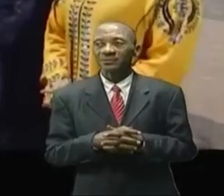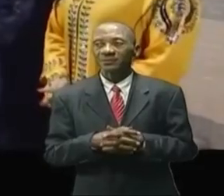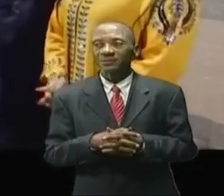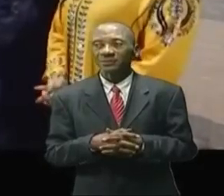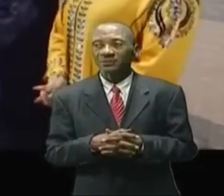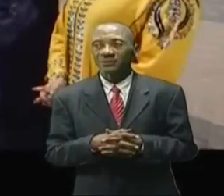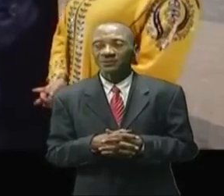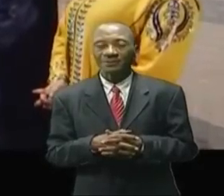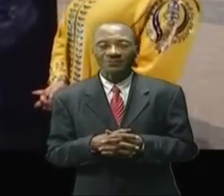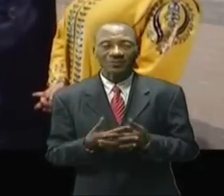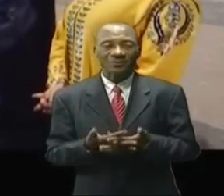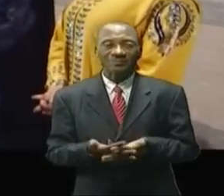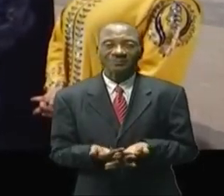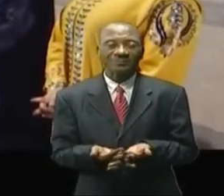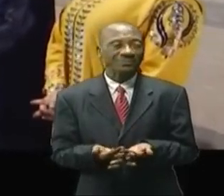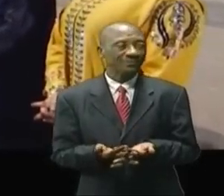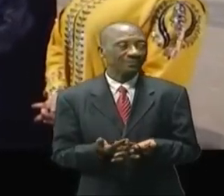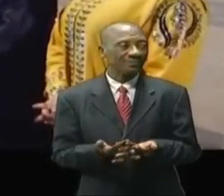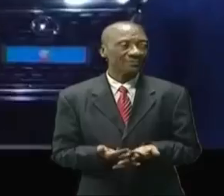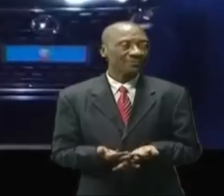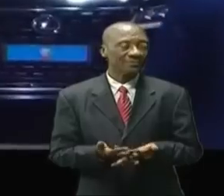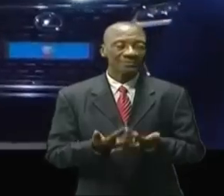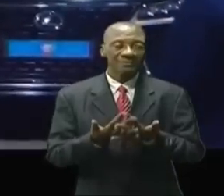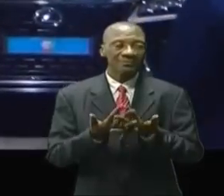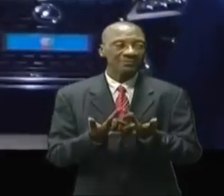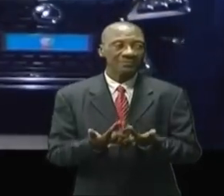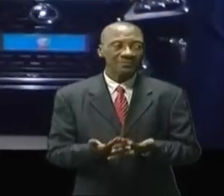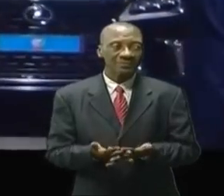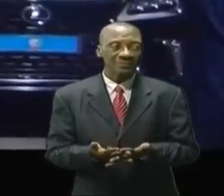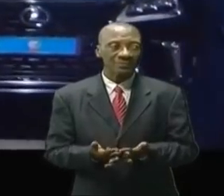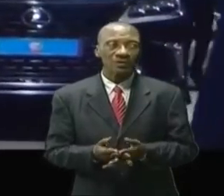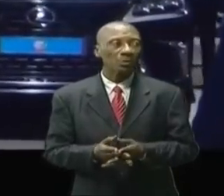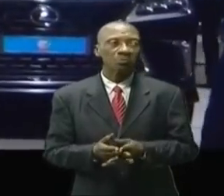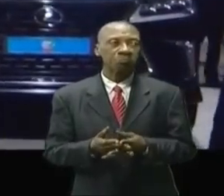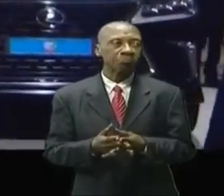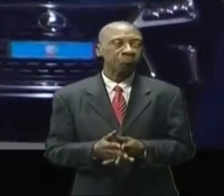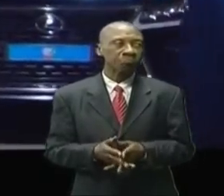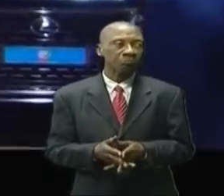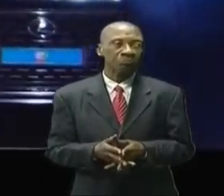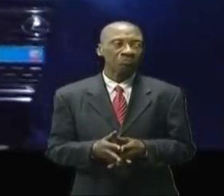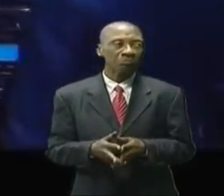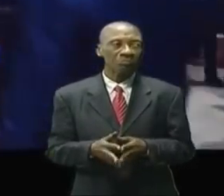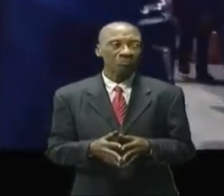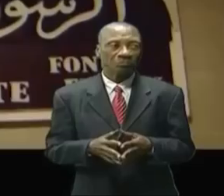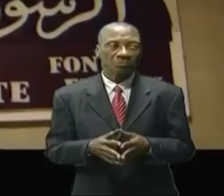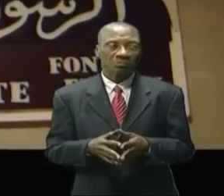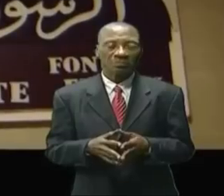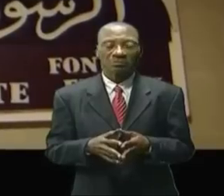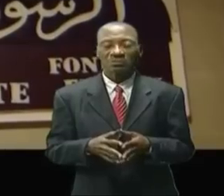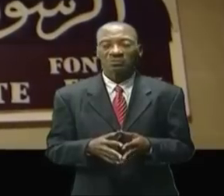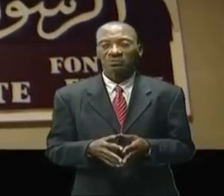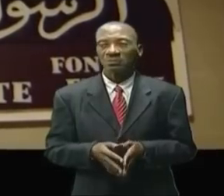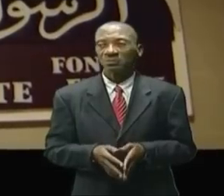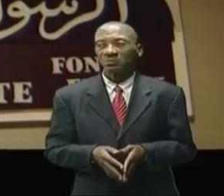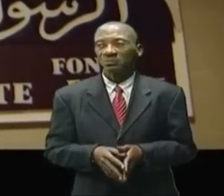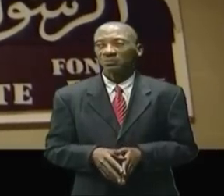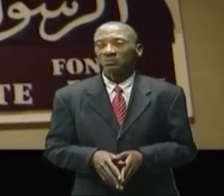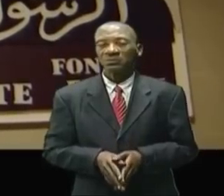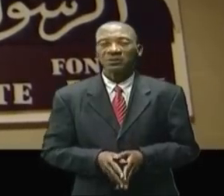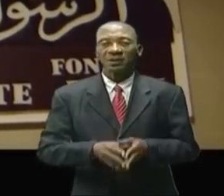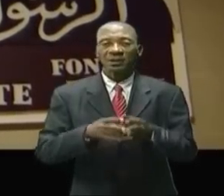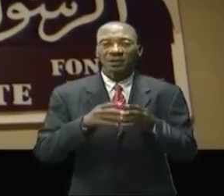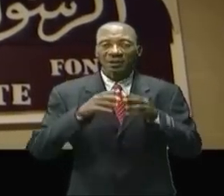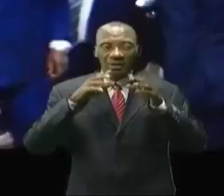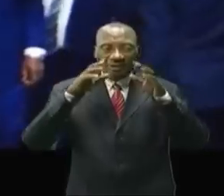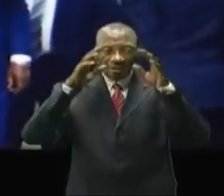qui aujourd'hui s'est concrétisée. Le président de la République Félix-Antoine Tshisekedi Tshilombo s'est rendu ce mercredi en